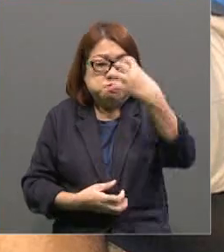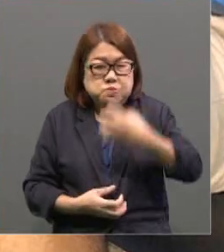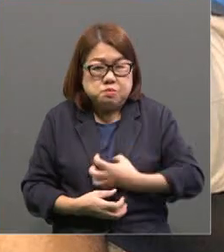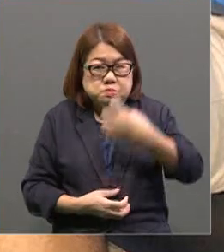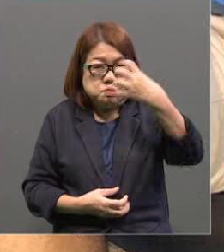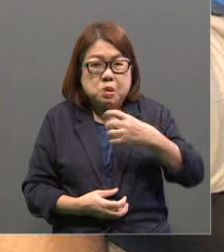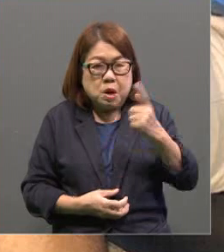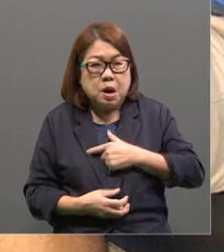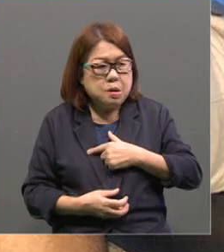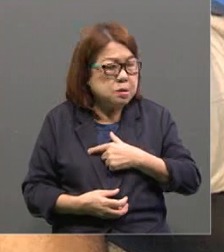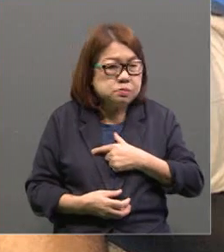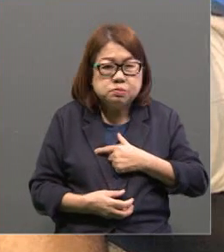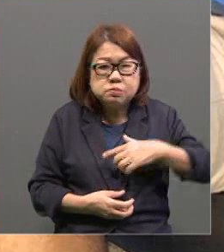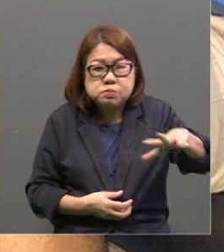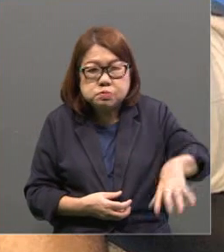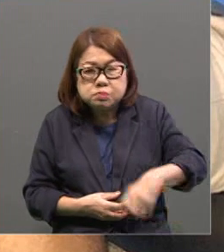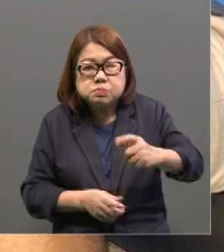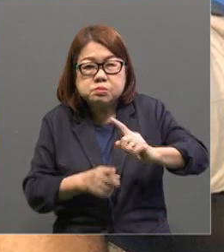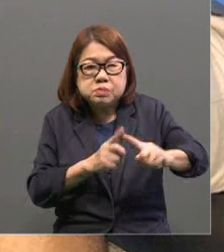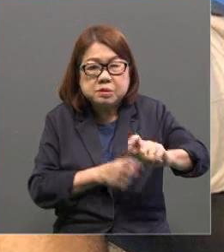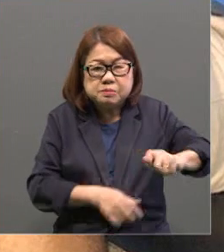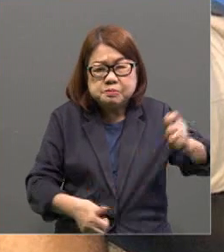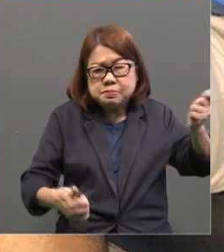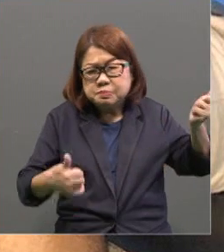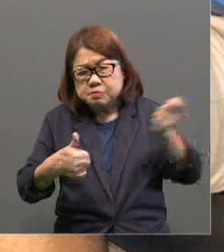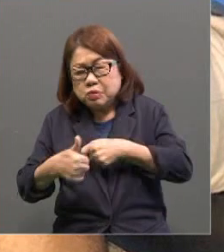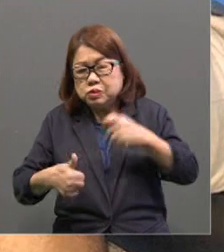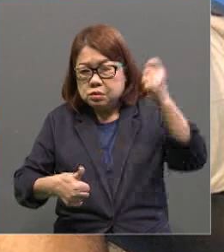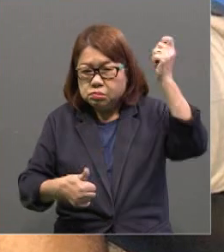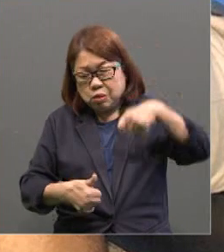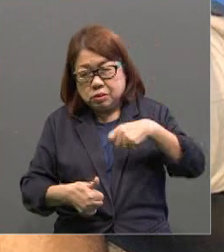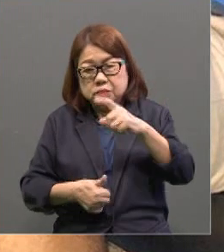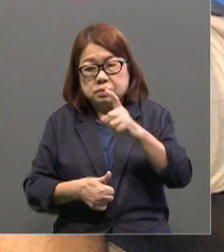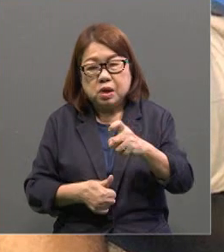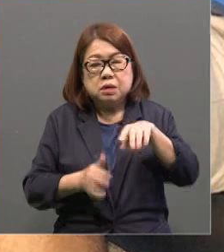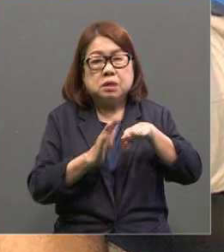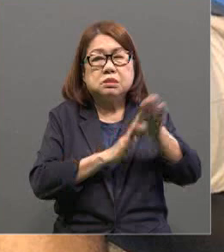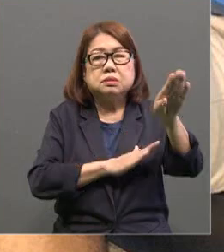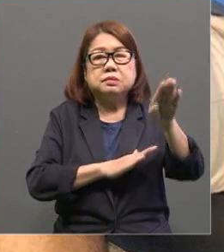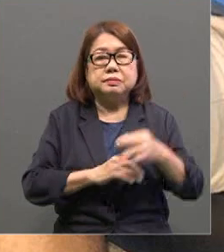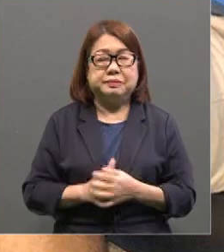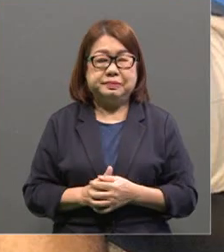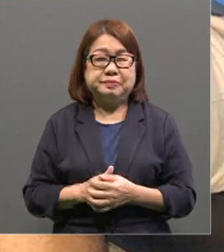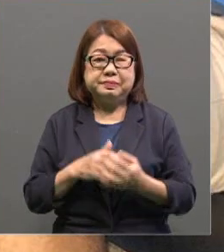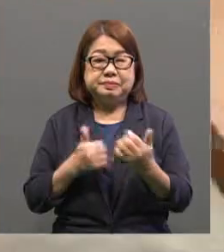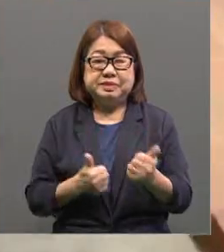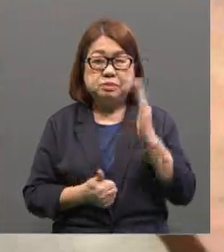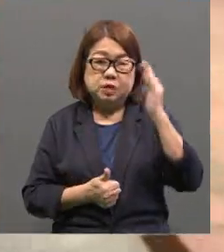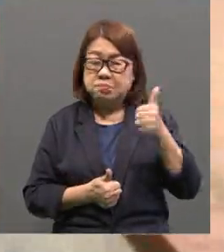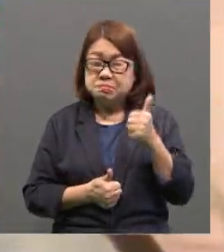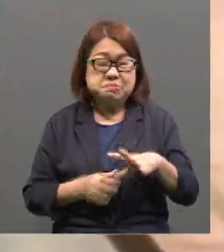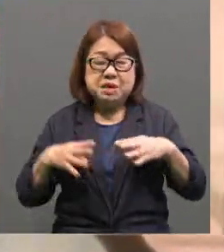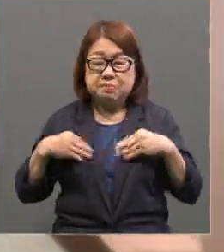ขั้นที่ในหน่วยไปหยิบมีดพร้ามาฟันศีรษะจนเสียชีวิตแล้วก็หลบหนีไปฮะเบื้องต้นยังคงปฏิเสธตลอด